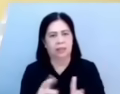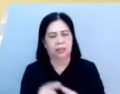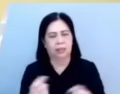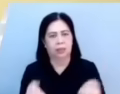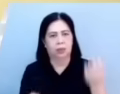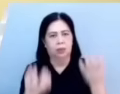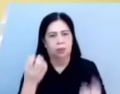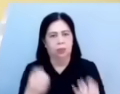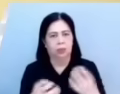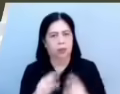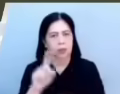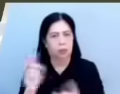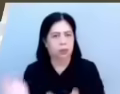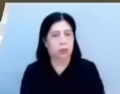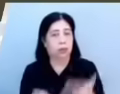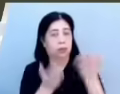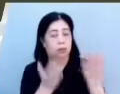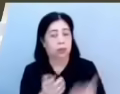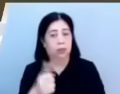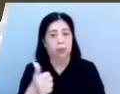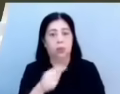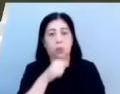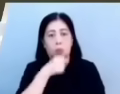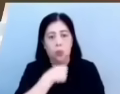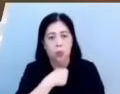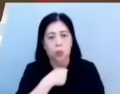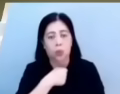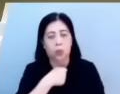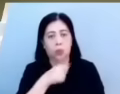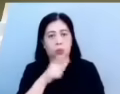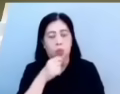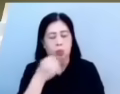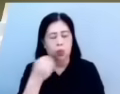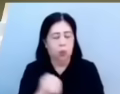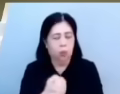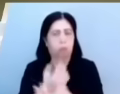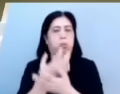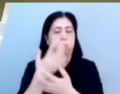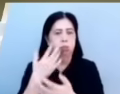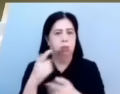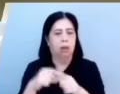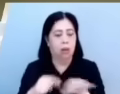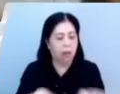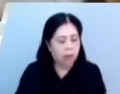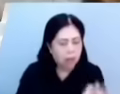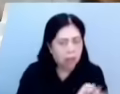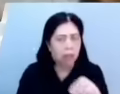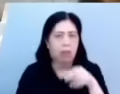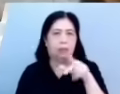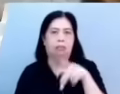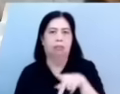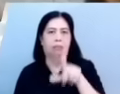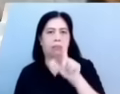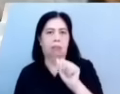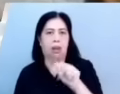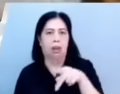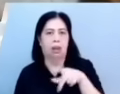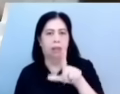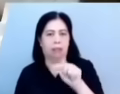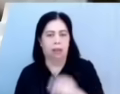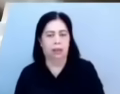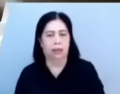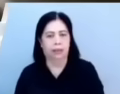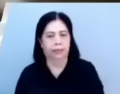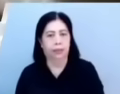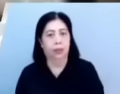ding isinugo doong 10 taong gulang na nasabugan matapos pumulot ng plapla. Sa Northern Mindanao Medical Center